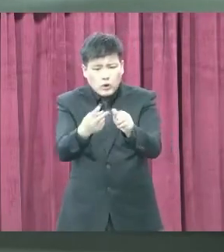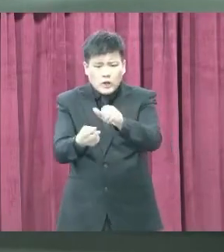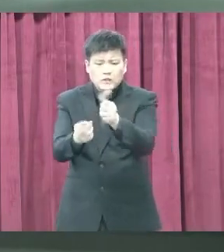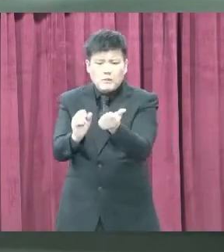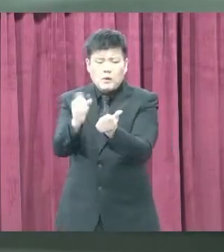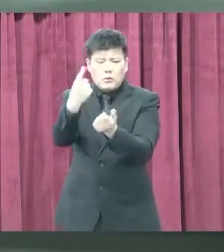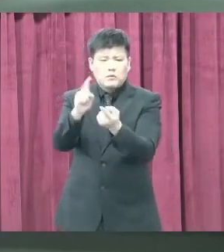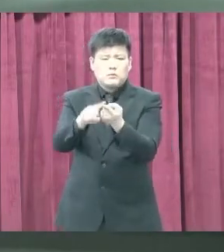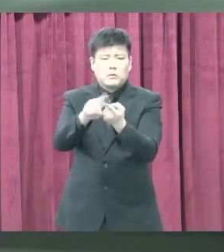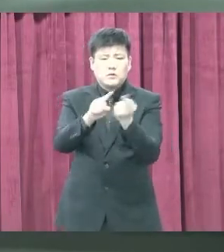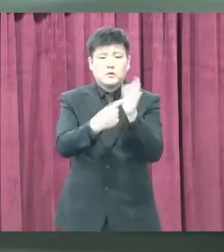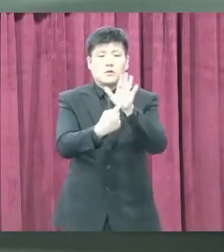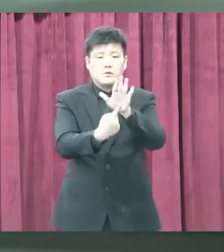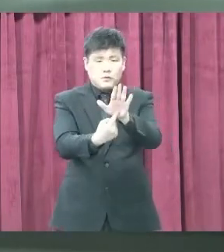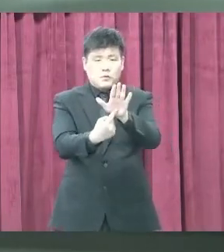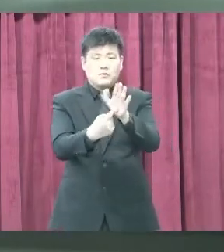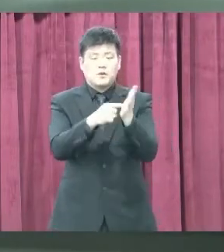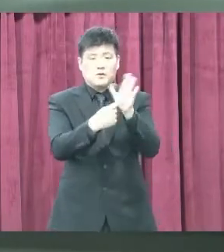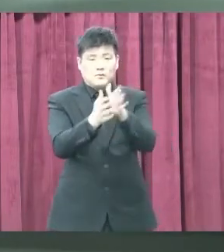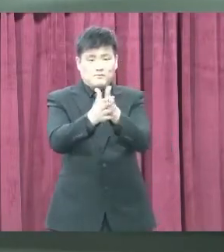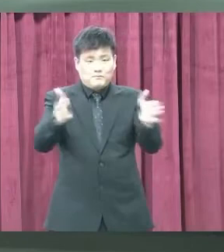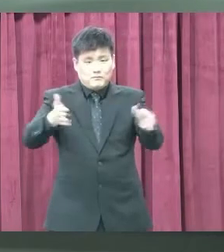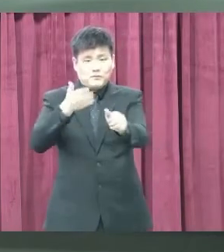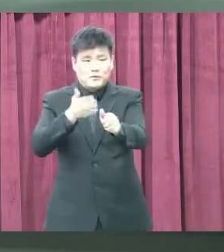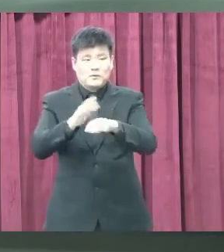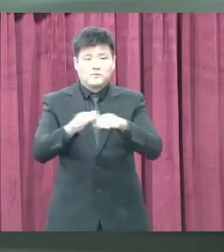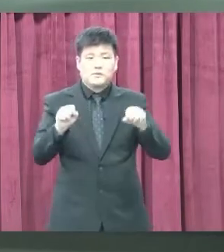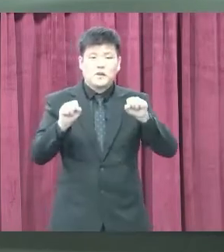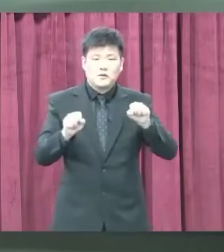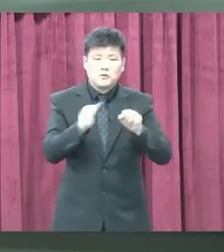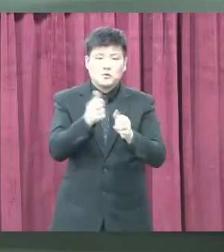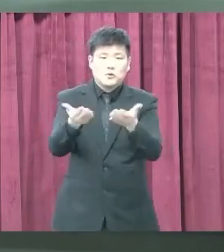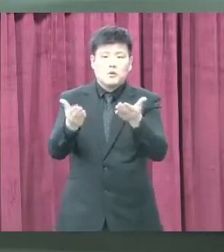발표를 부탁드립니다. 발표 부탁드립니다. 네.